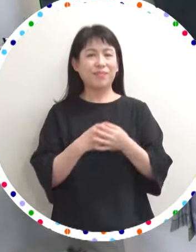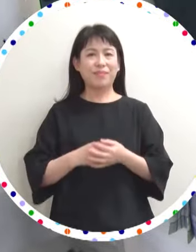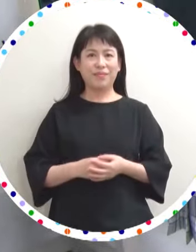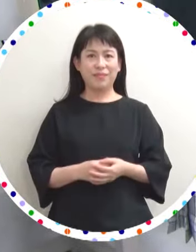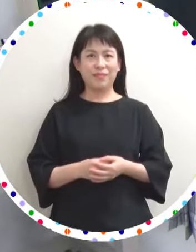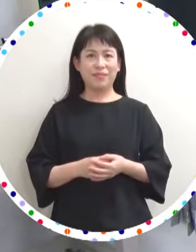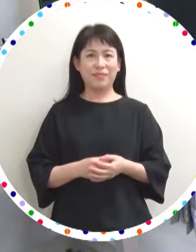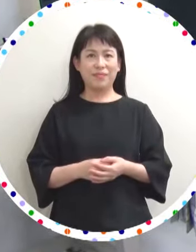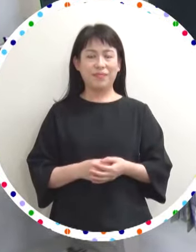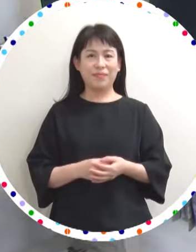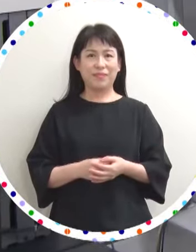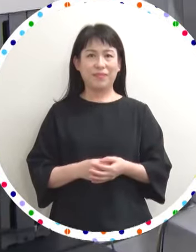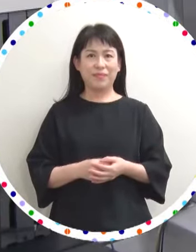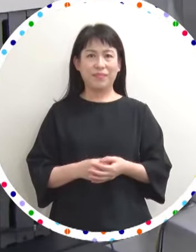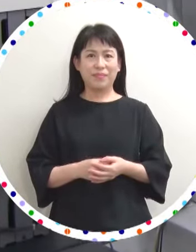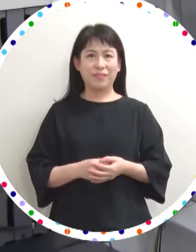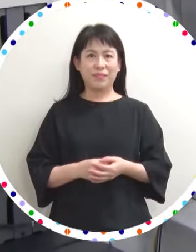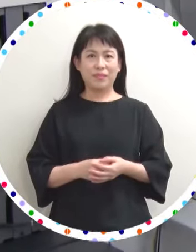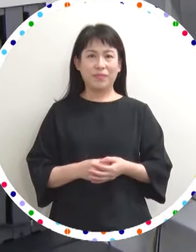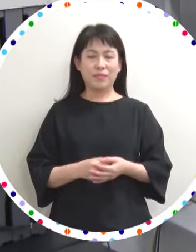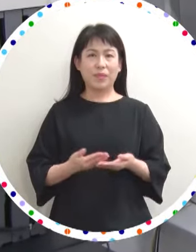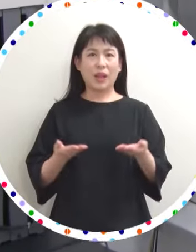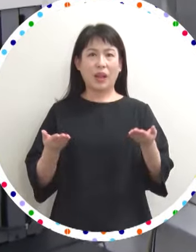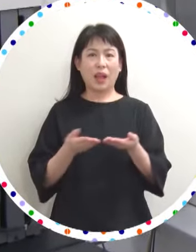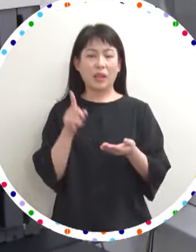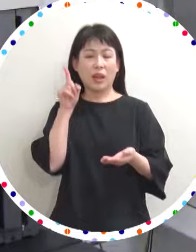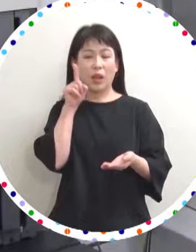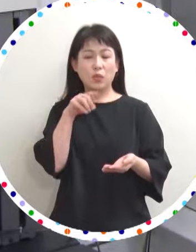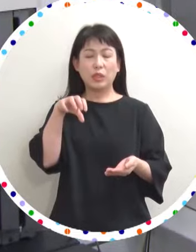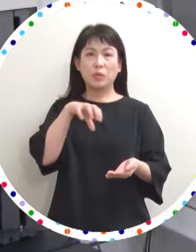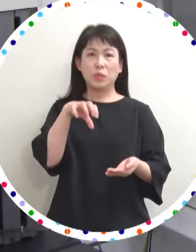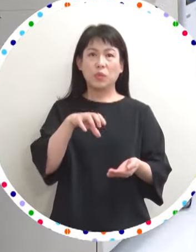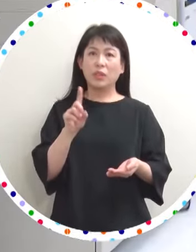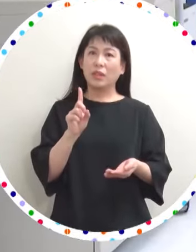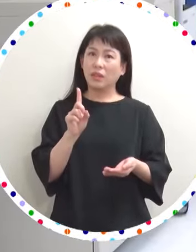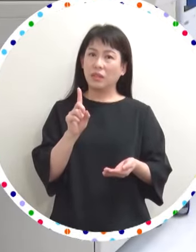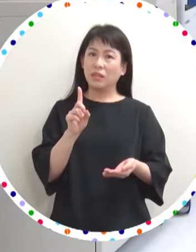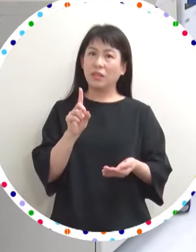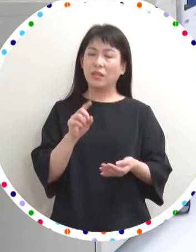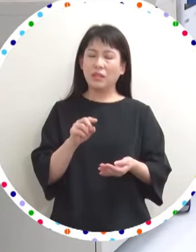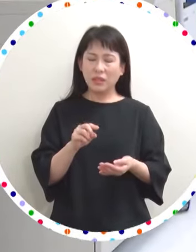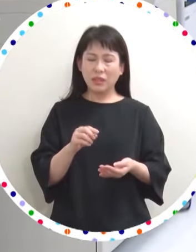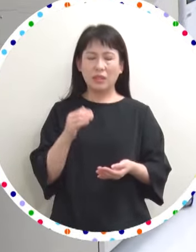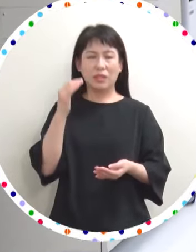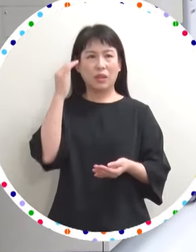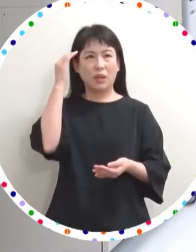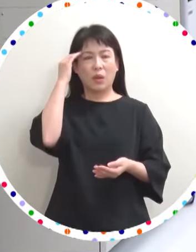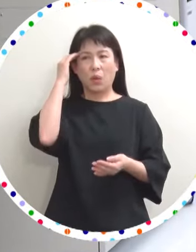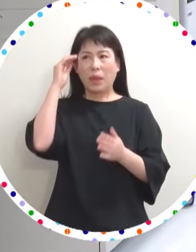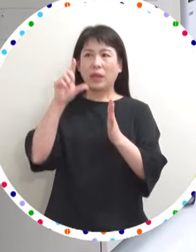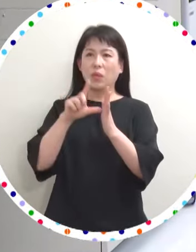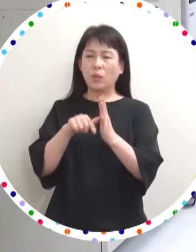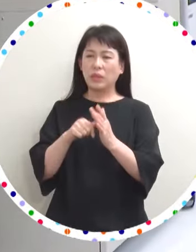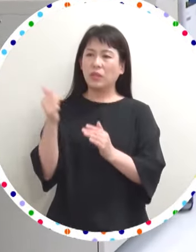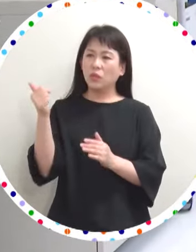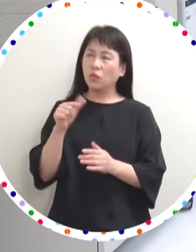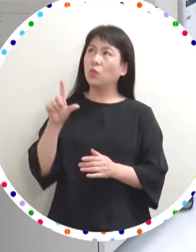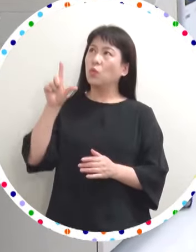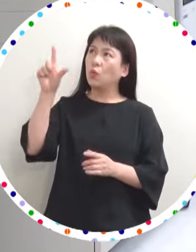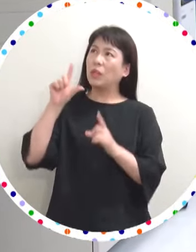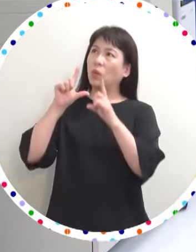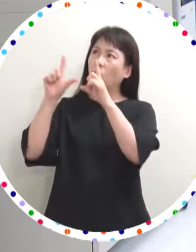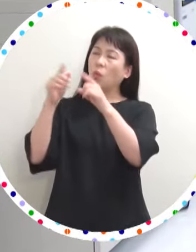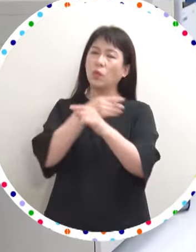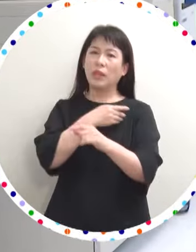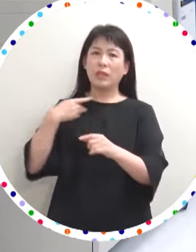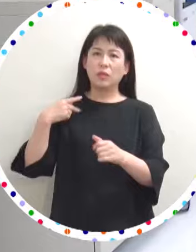ました。どんなところが働きやすいと感じますか？ 困りごととかも早めに感じ取って上に上